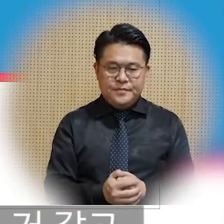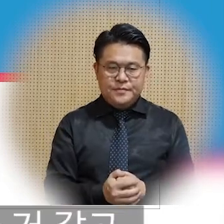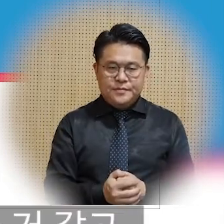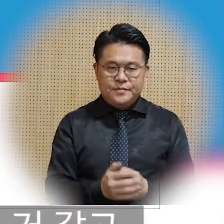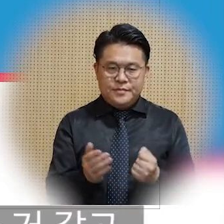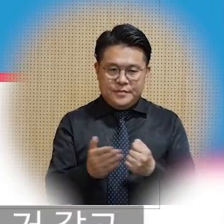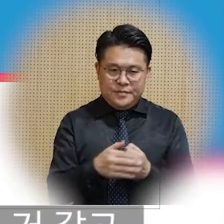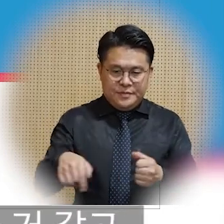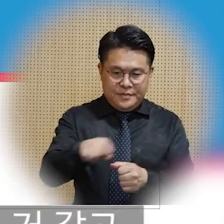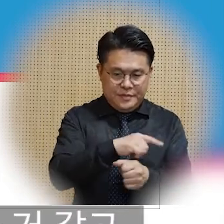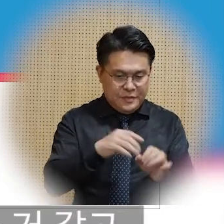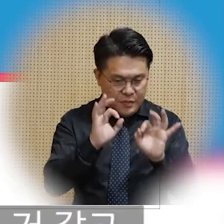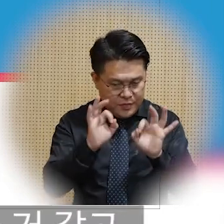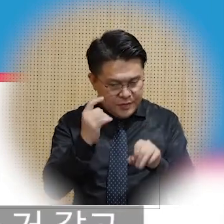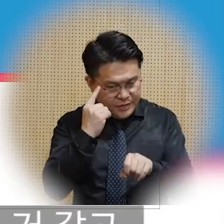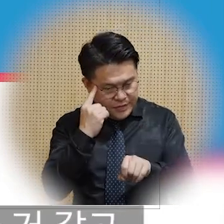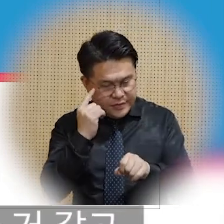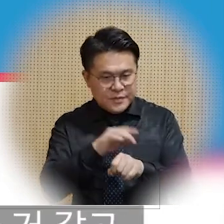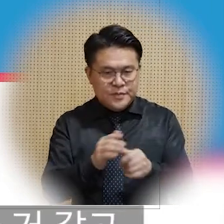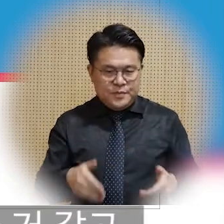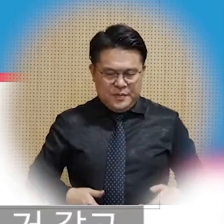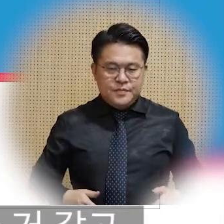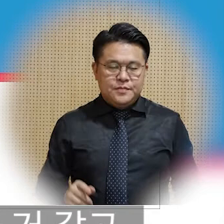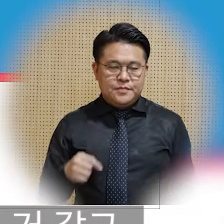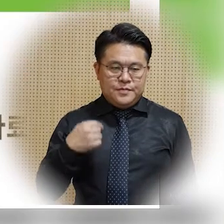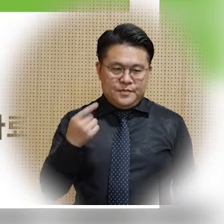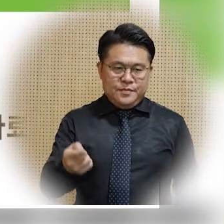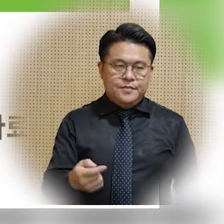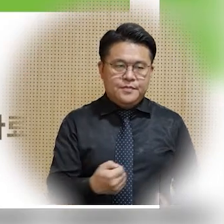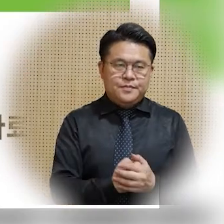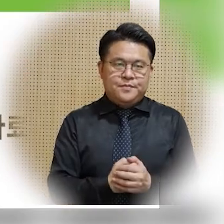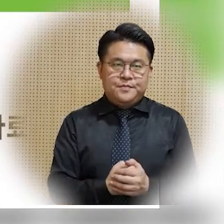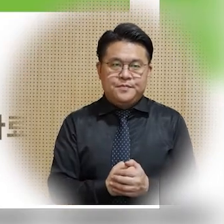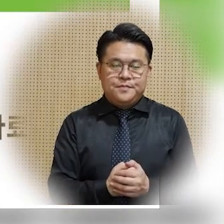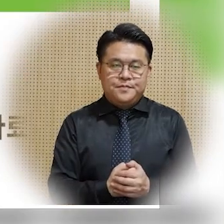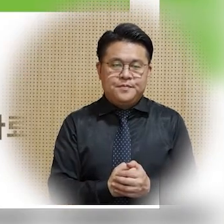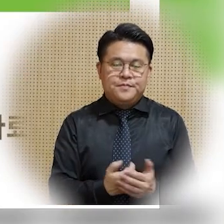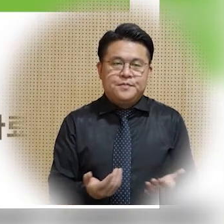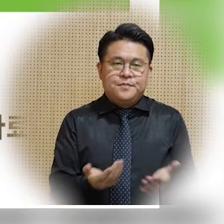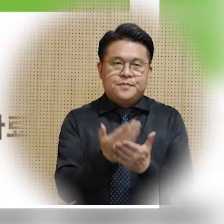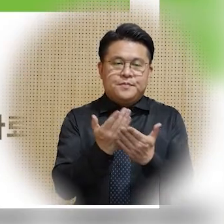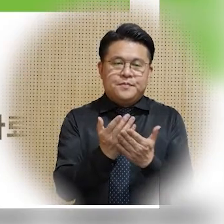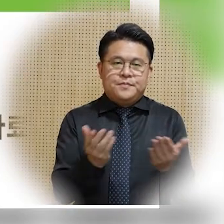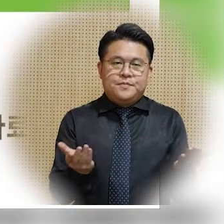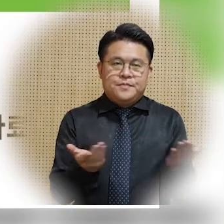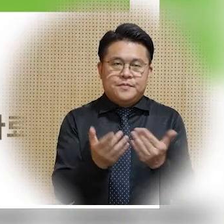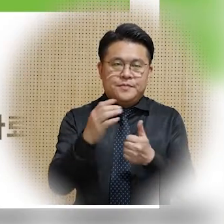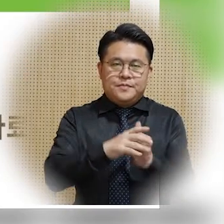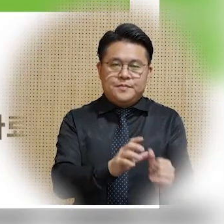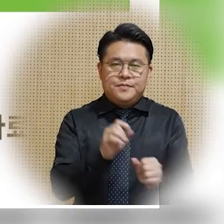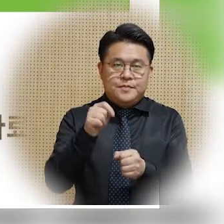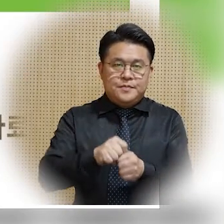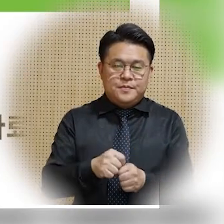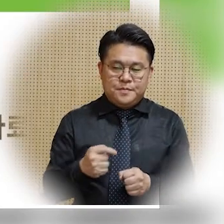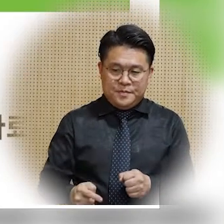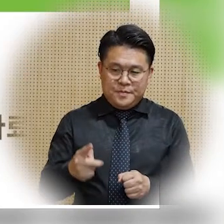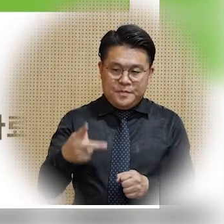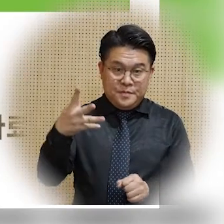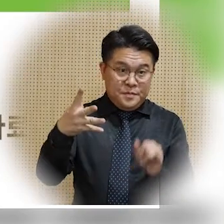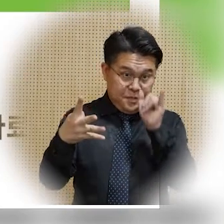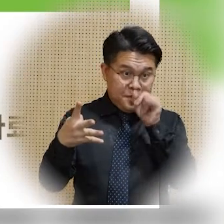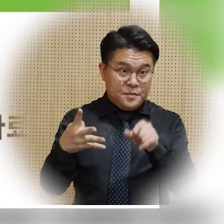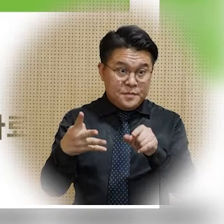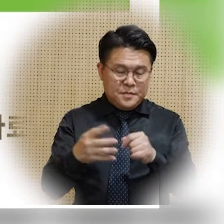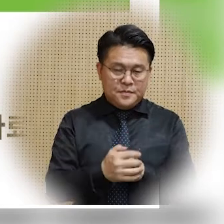그렇기 때문에 그런 부분들을 잘 고민해 봐 주시는 게 좋을 것 같고, 자, 일단 개발된 직무 활용을 위한 4가지 단계라는 걸